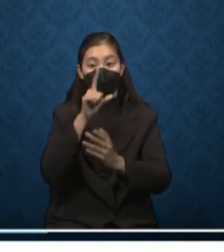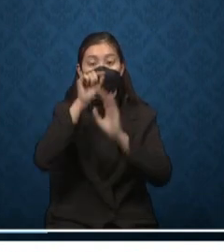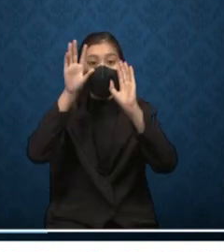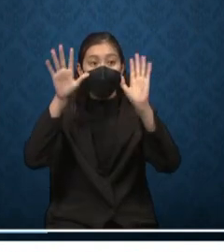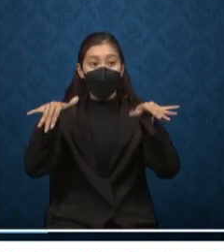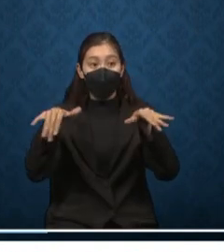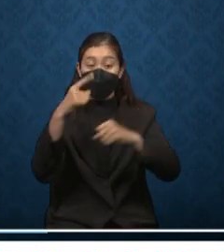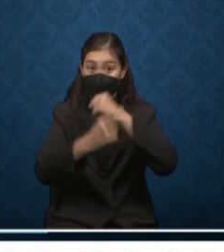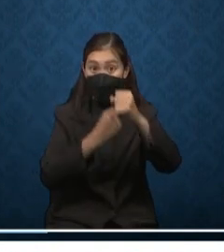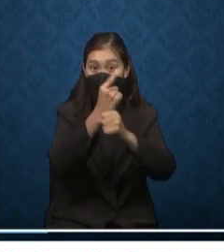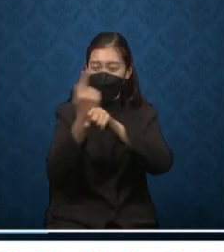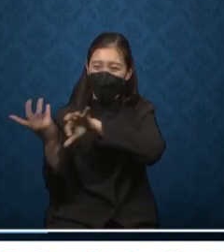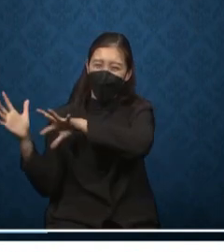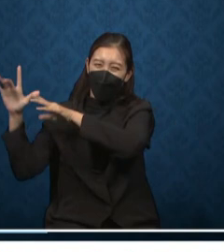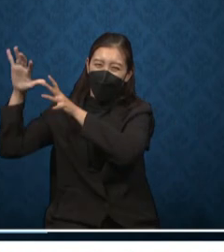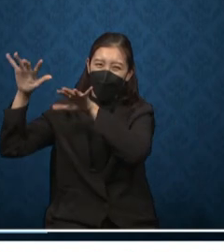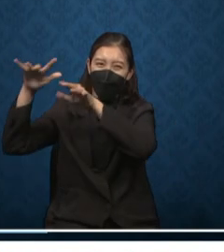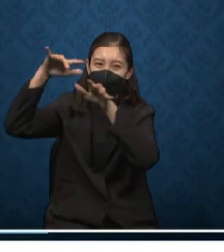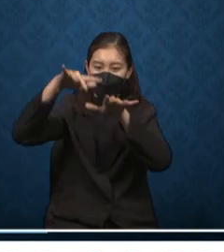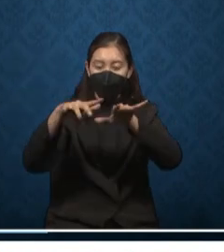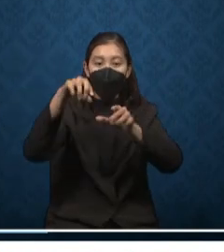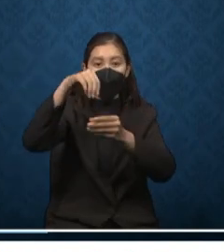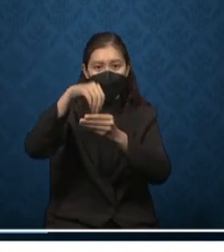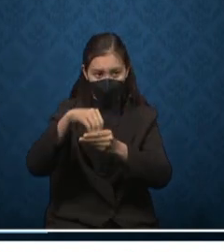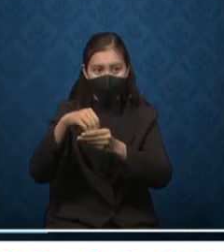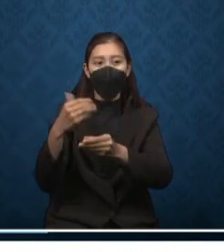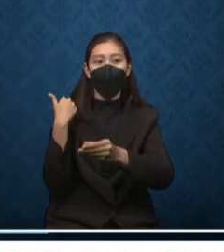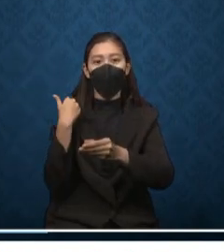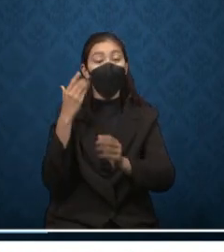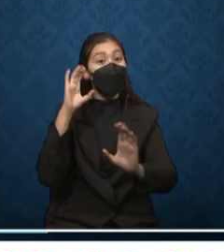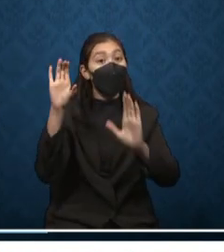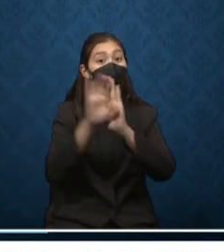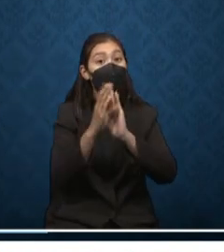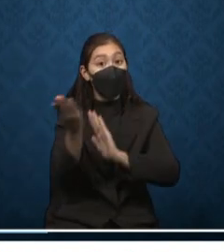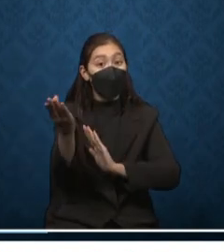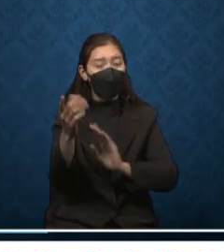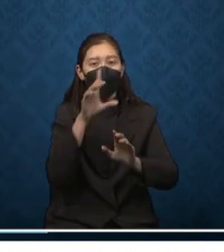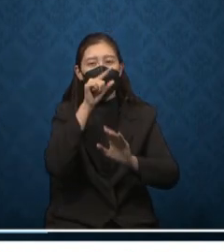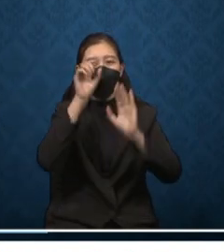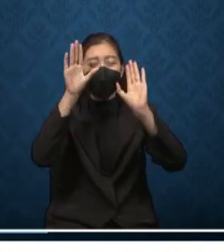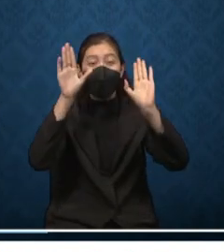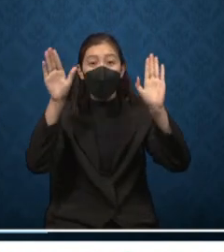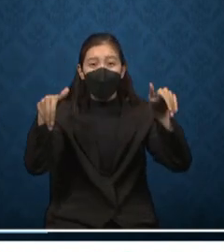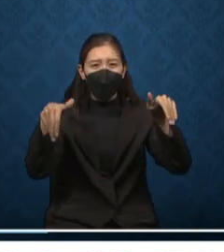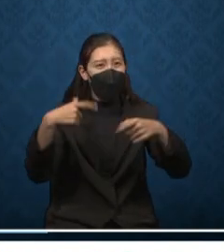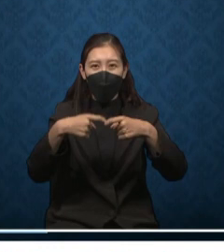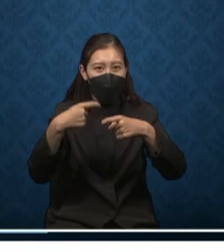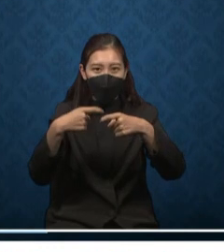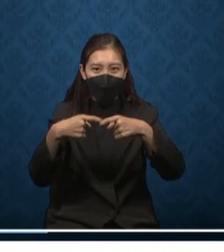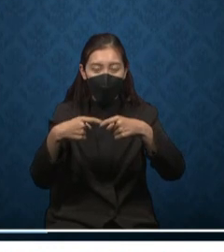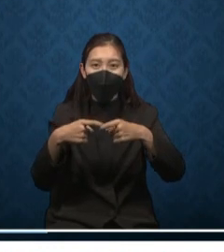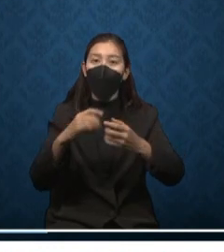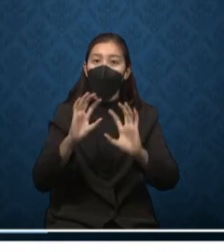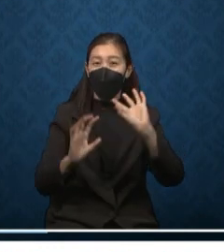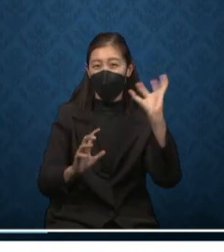ปีแล้วก็ได้อาศัยป่าชายเลนเป็นที่อยู่ของเขาภาพที่ฉายอยู่นี้เป็นภาพของหนึ่งในนกหายากที่สุดกลุ่มหนึ่งของโลกเหลืออยู่ประมาณ400ตัวในโ